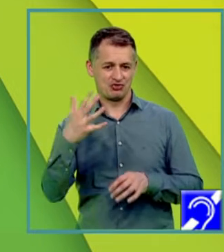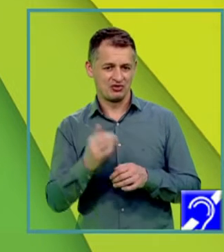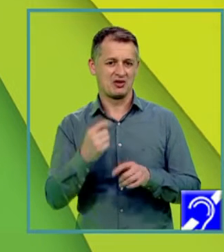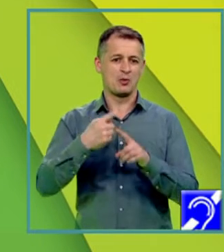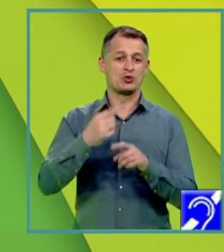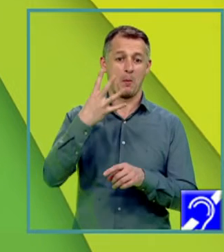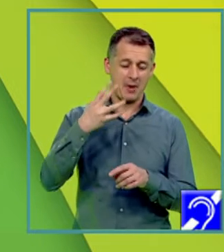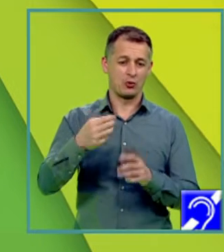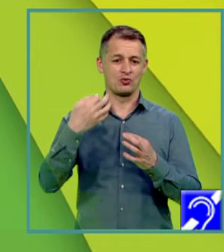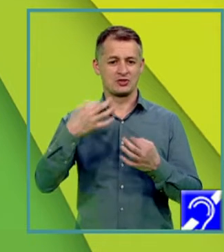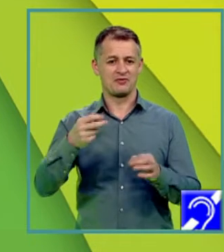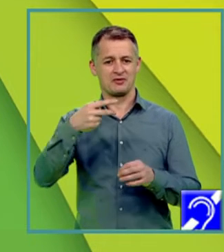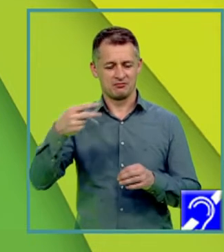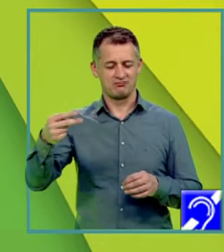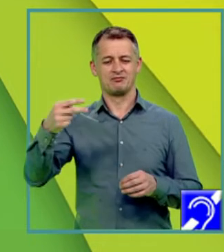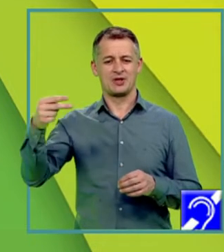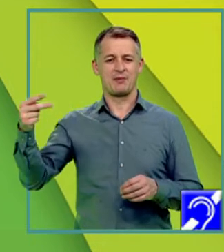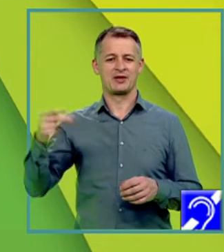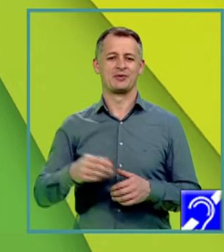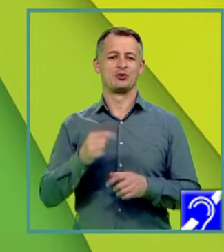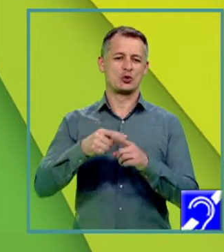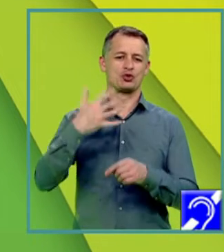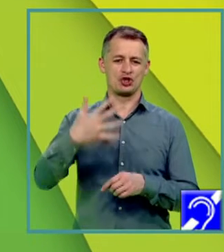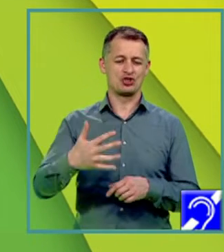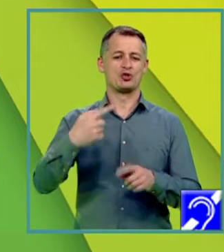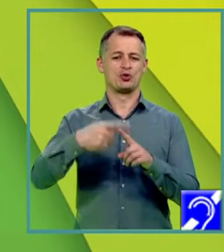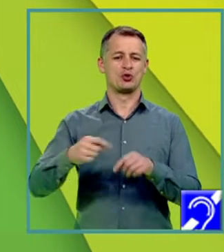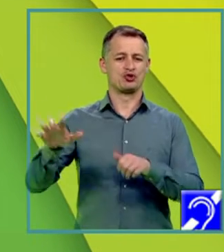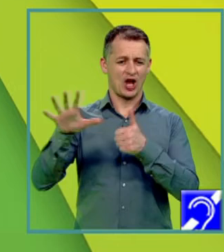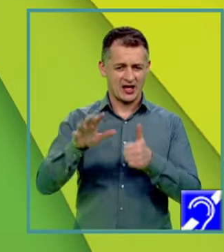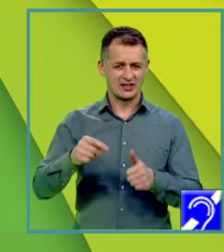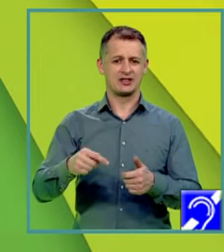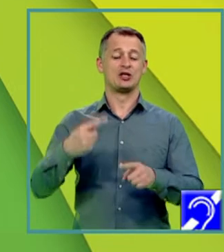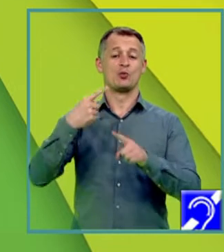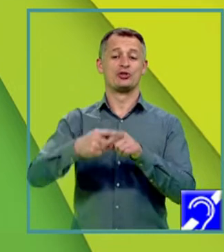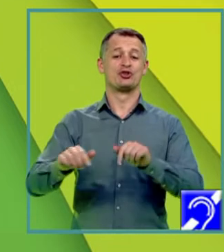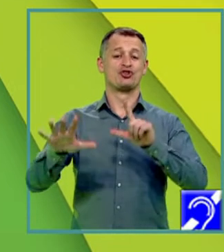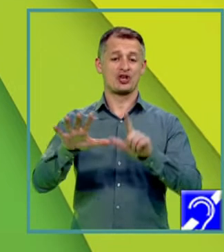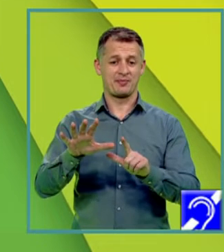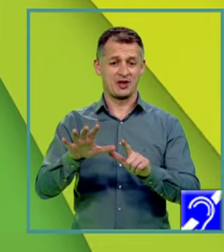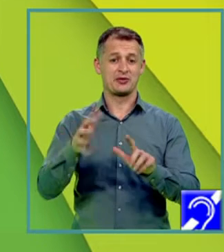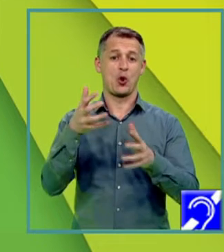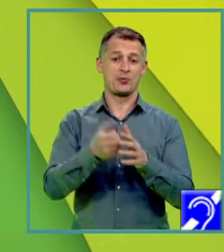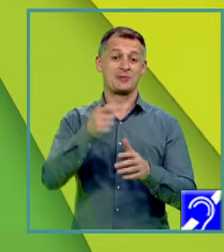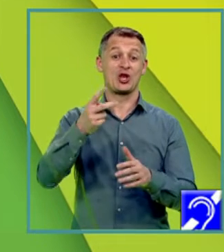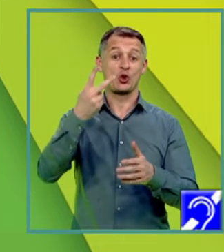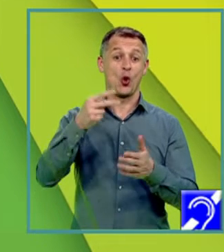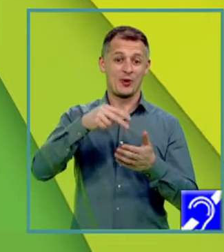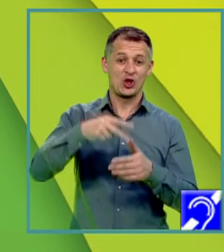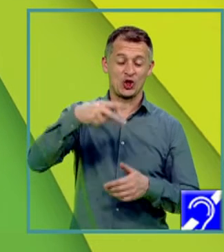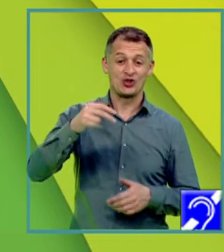mulți cu patru înmulțit cu cinci înmulțit cu 6 și înmulțit cu 7 obținem pe acest